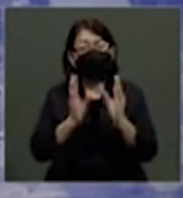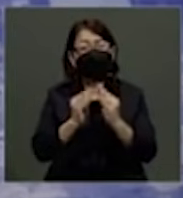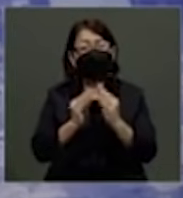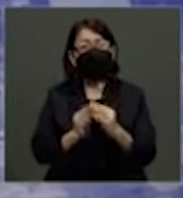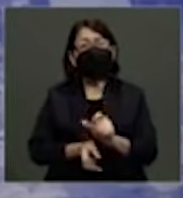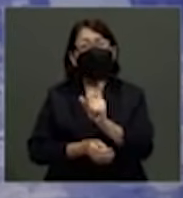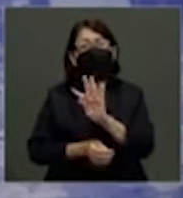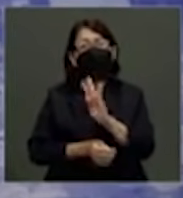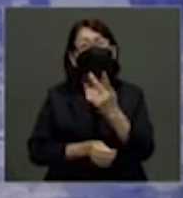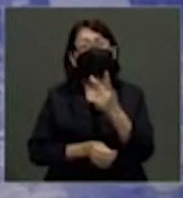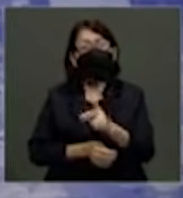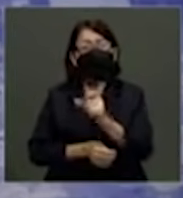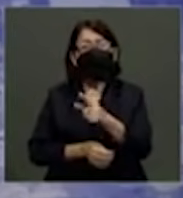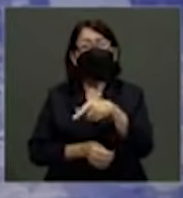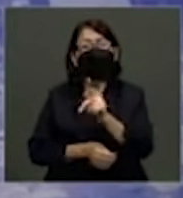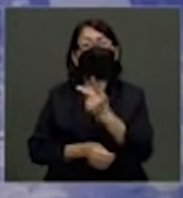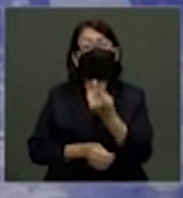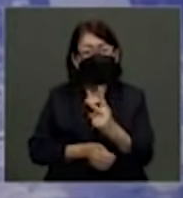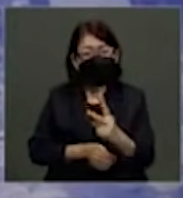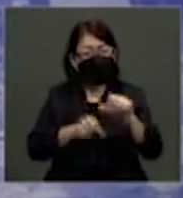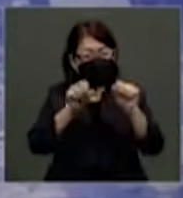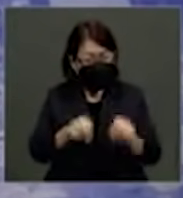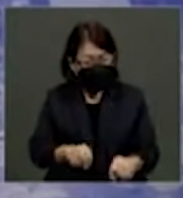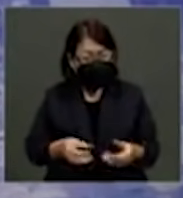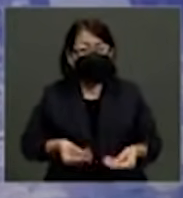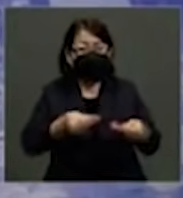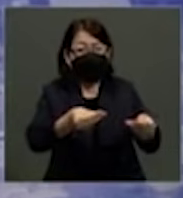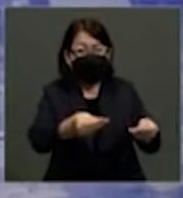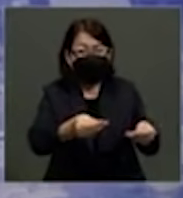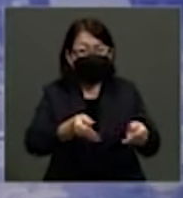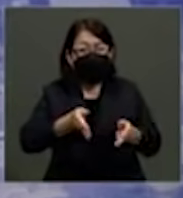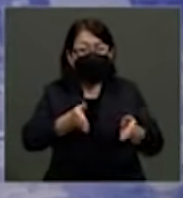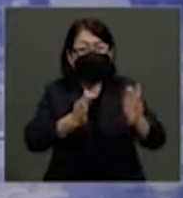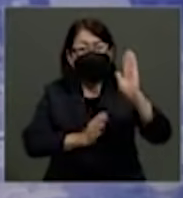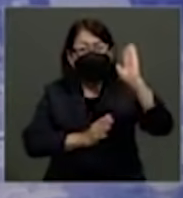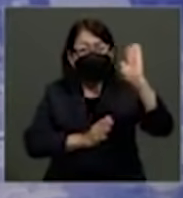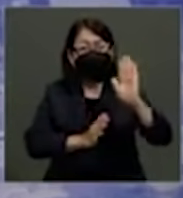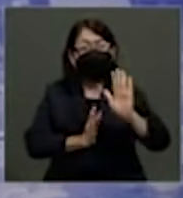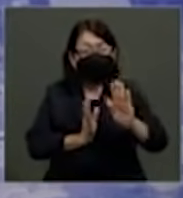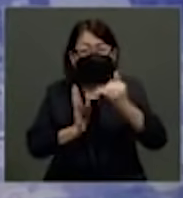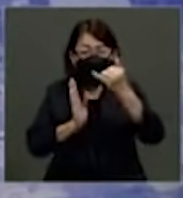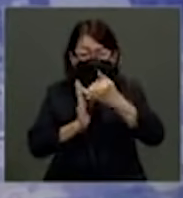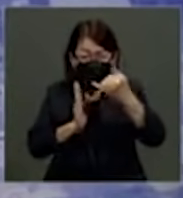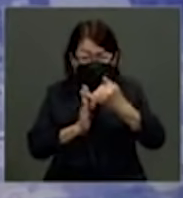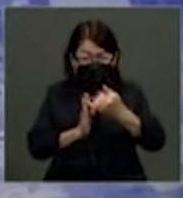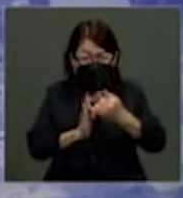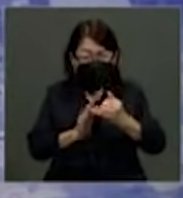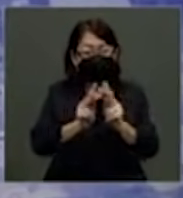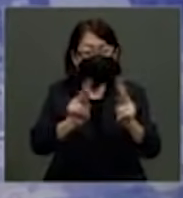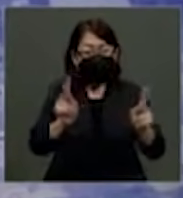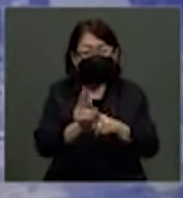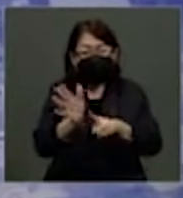ที่เกี่ยวข้องกับข้อกฎหมายต่างๆเหล่านี้ทางที่ประชุมสปกสปคก็ได้มีมติมอบให้ท